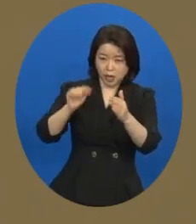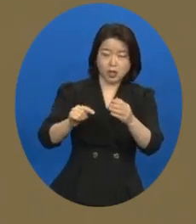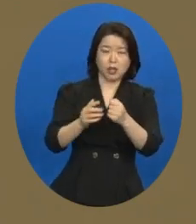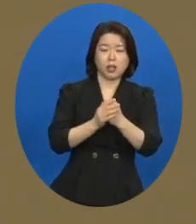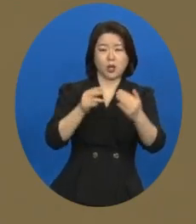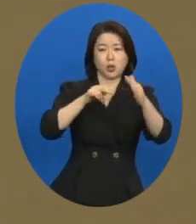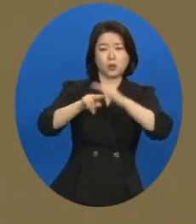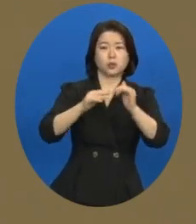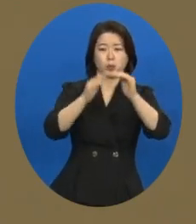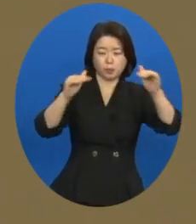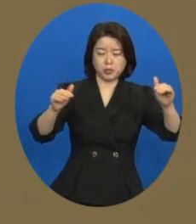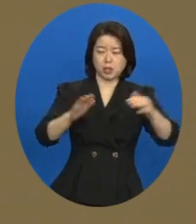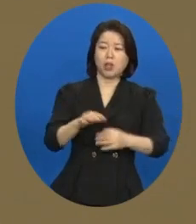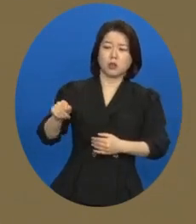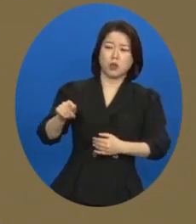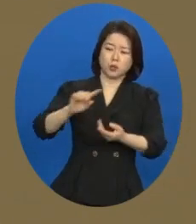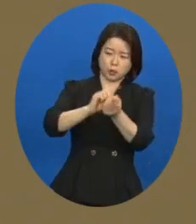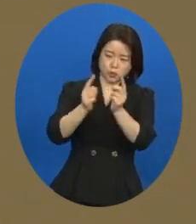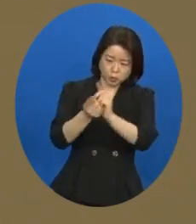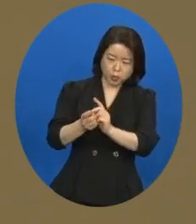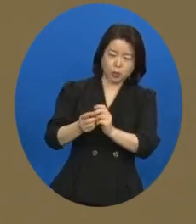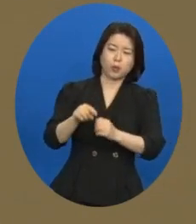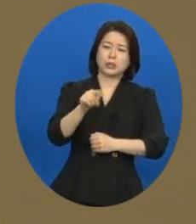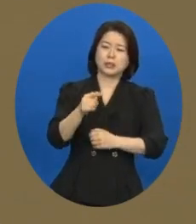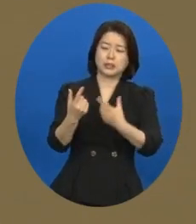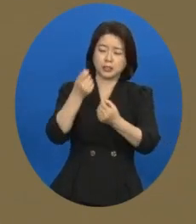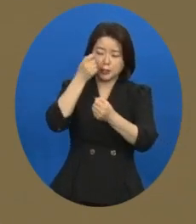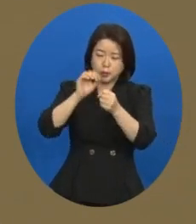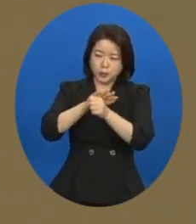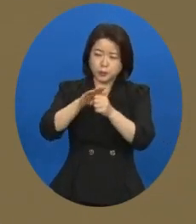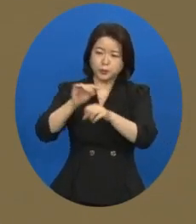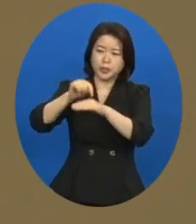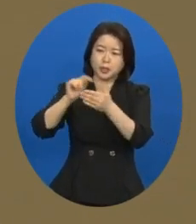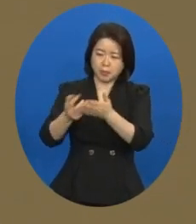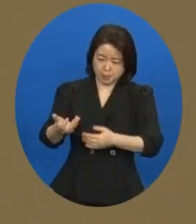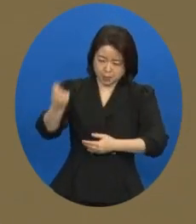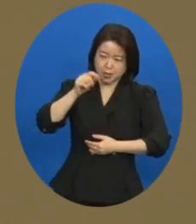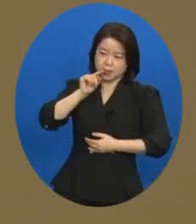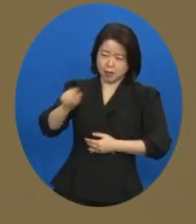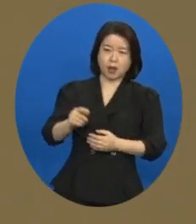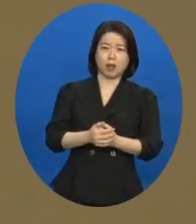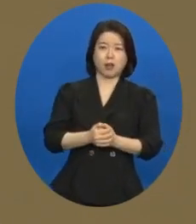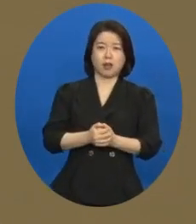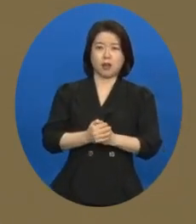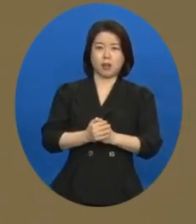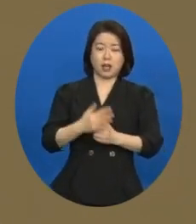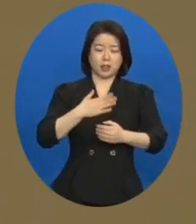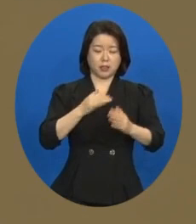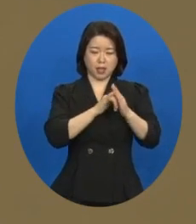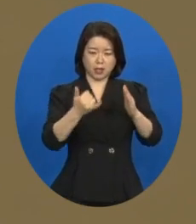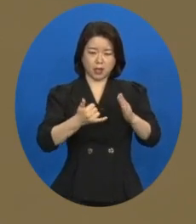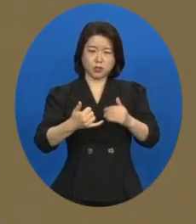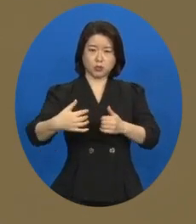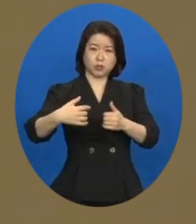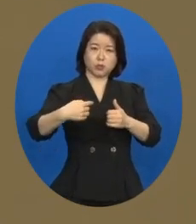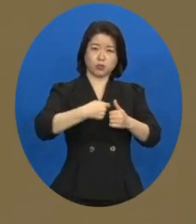도피성을 두고 너희도 서로를 향하여 그렇게 긍휼히 여기라. 가족을 죽인